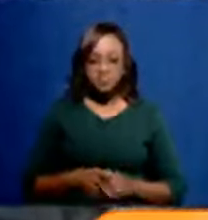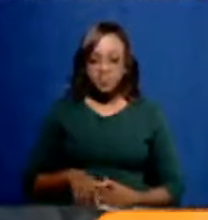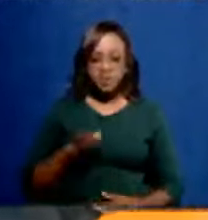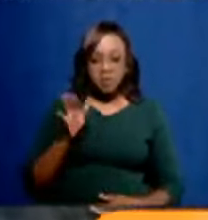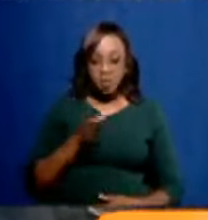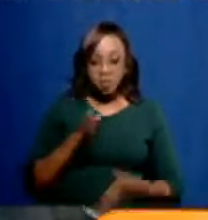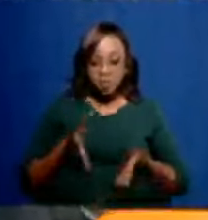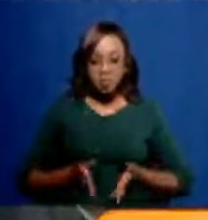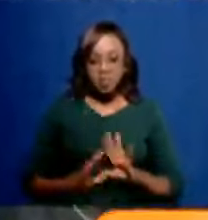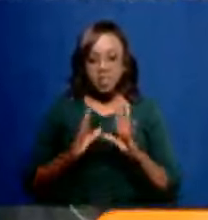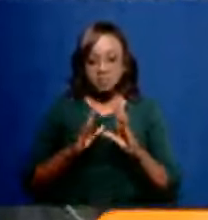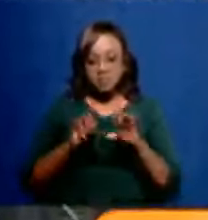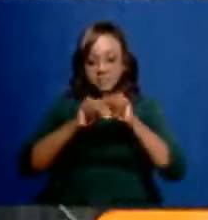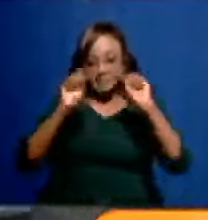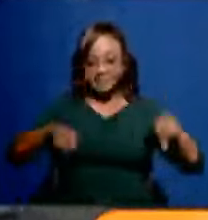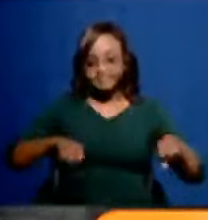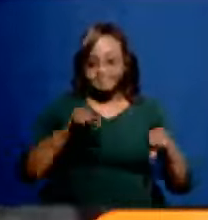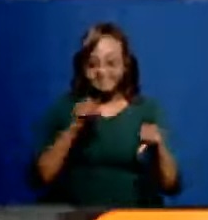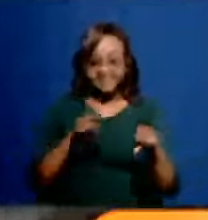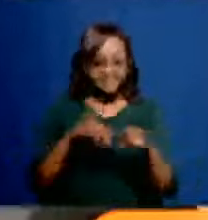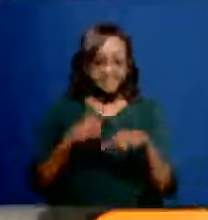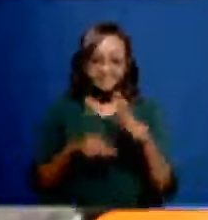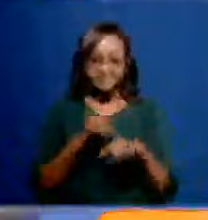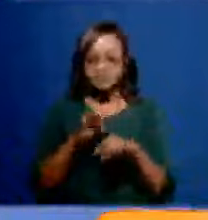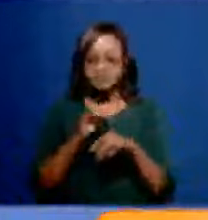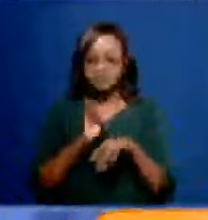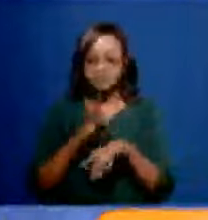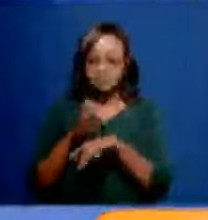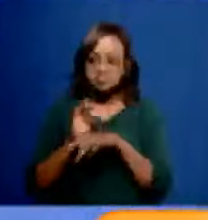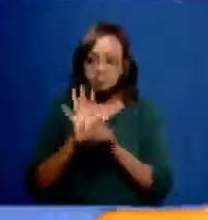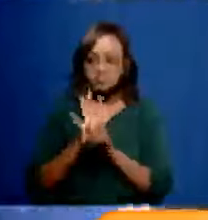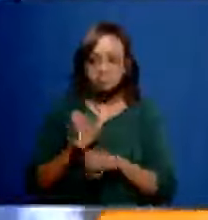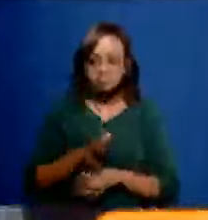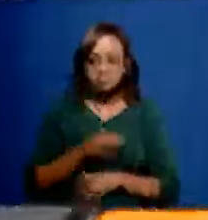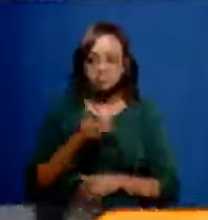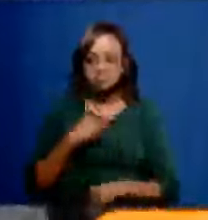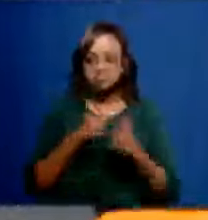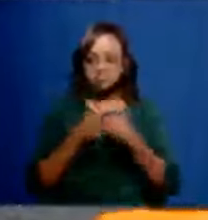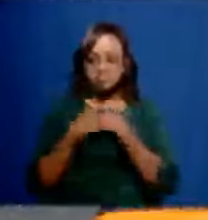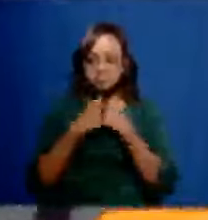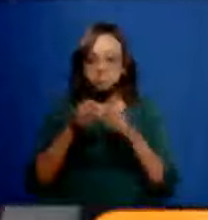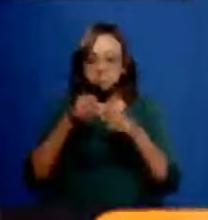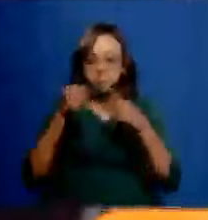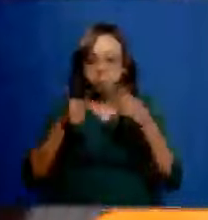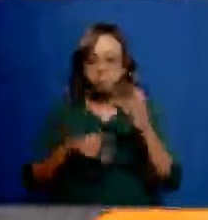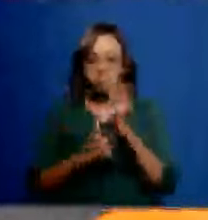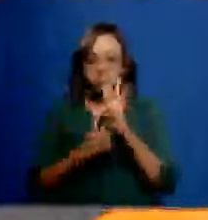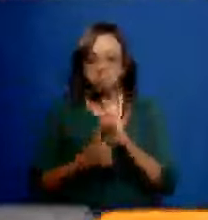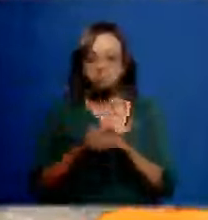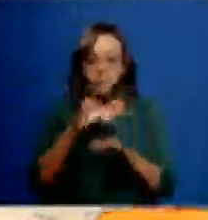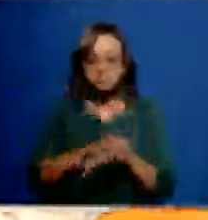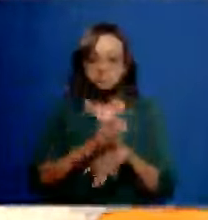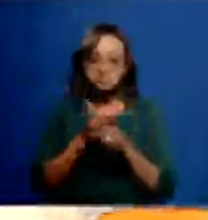mataifa yanayoendelea, Kenya ikiwa miongoni mwao, huku wanawake wengi wakikabiliwa na changamoto za kutafuta suluhu ya